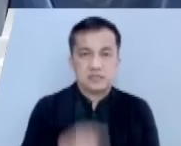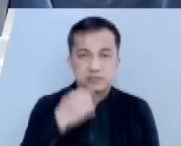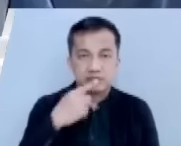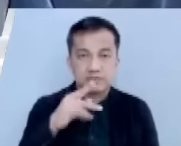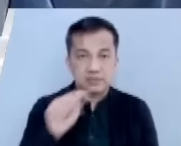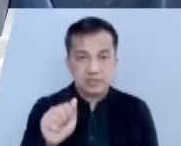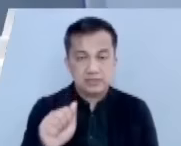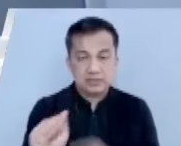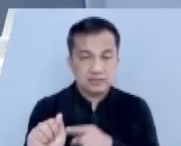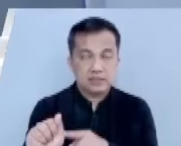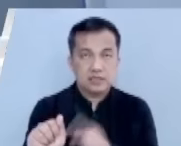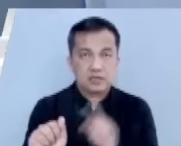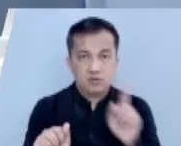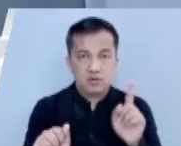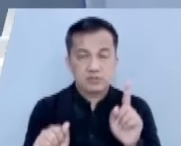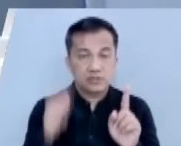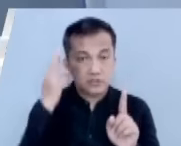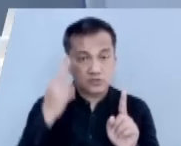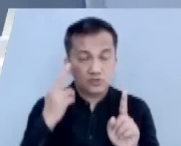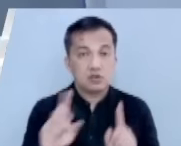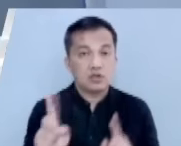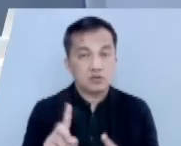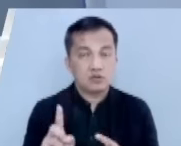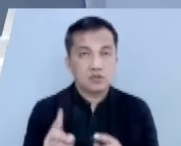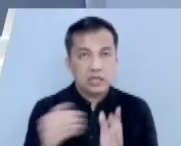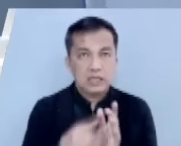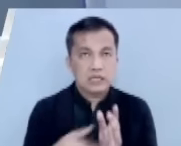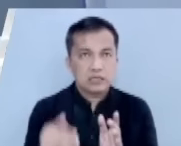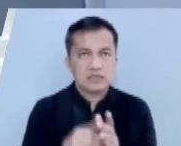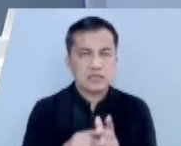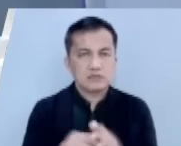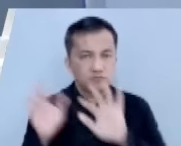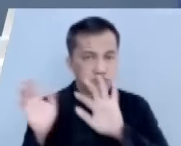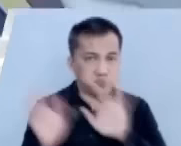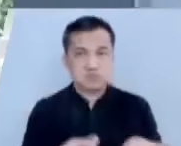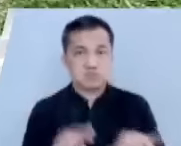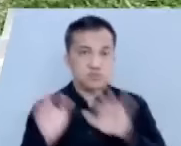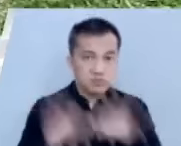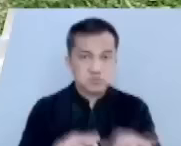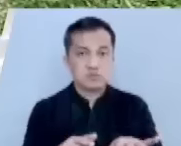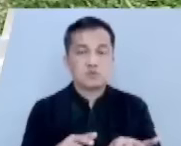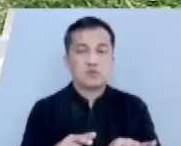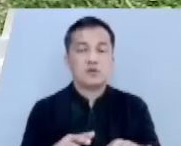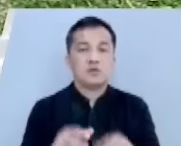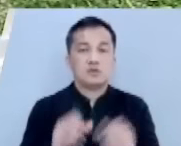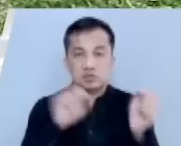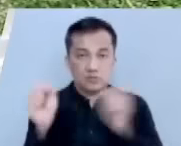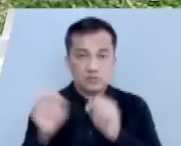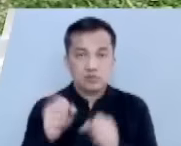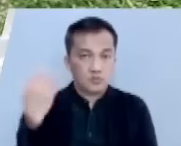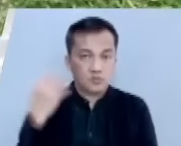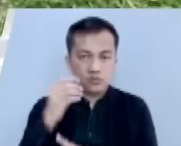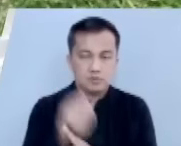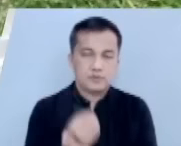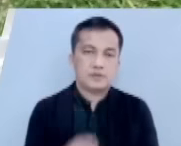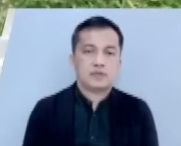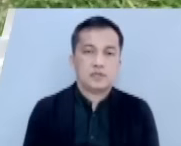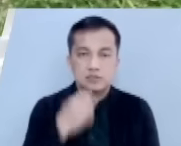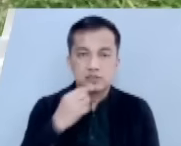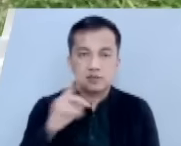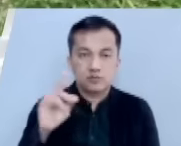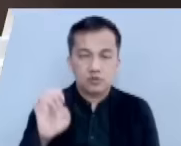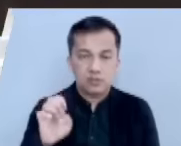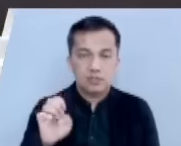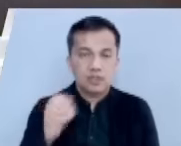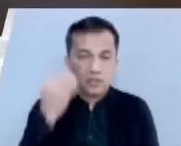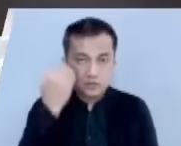pangunahing dahilan niyan ay ang sunod-sunod na pananalasa ng bagyo noong Oktubre. Ayon sa DOLE, ang underemployment, isa rin